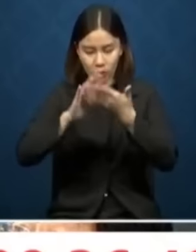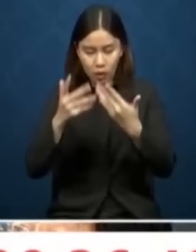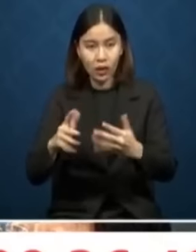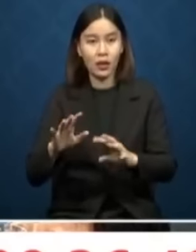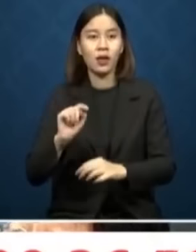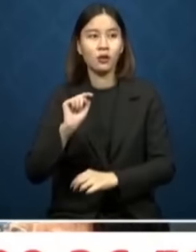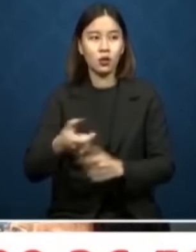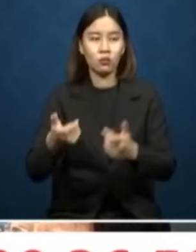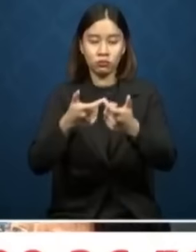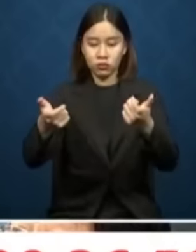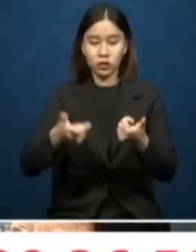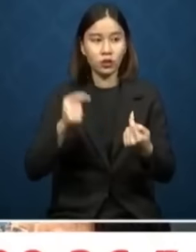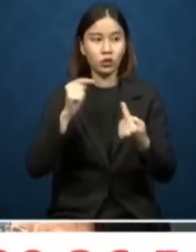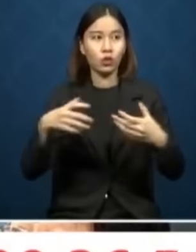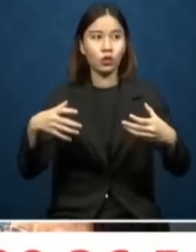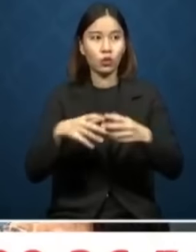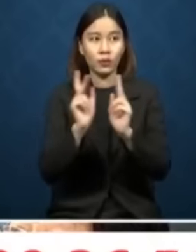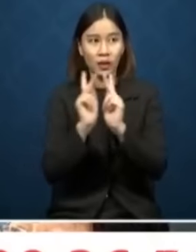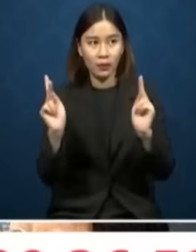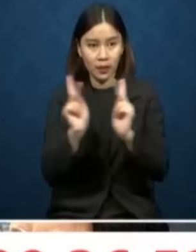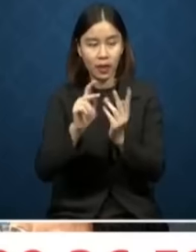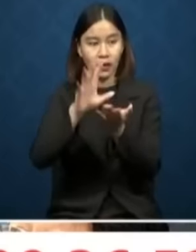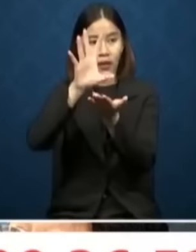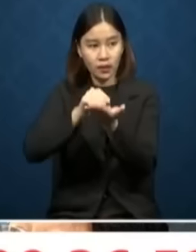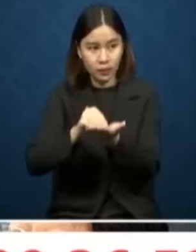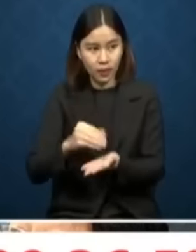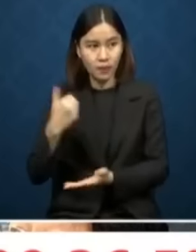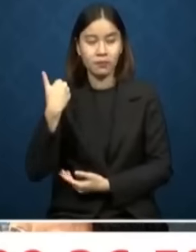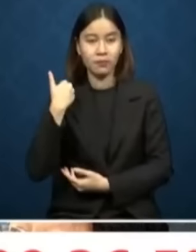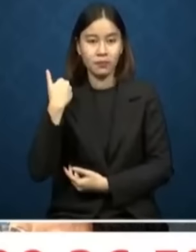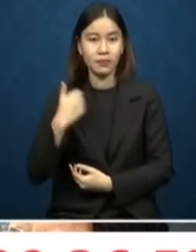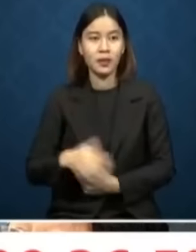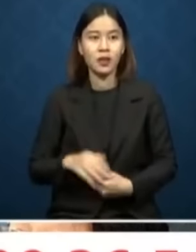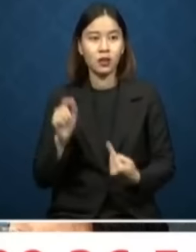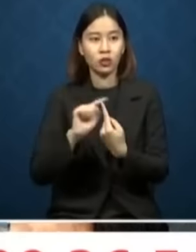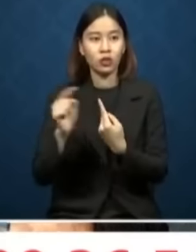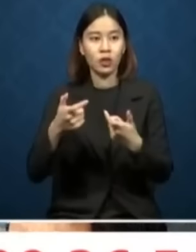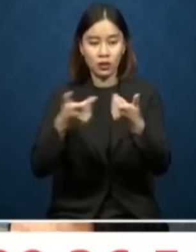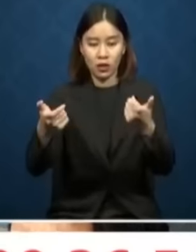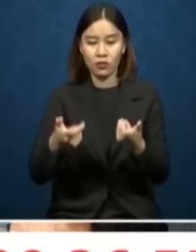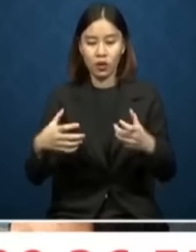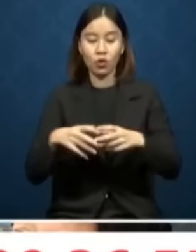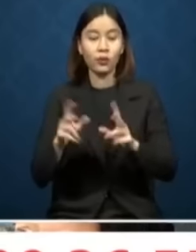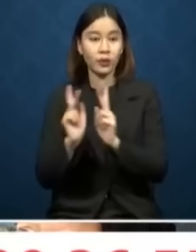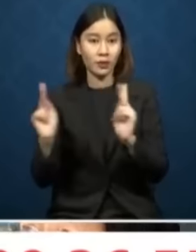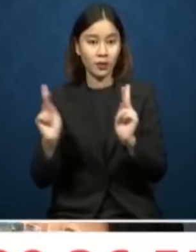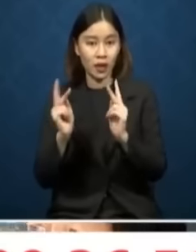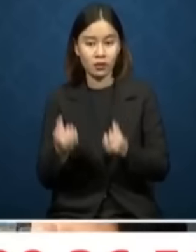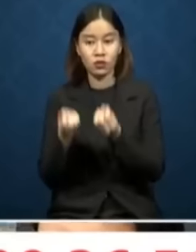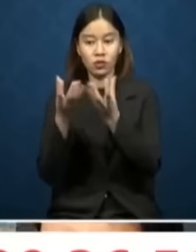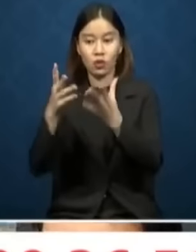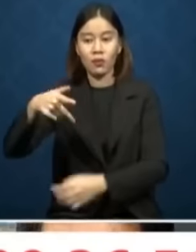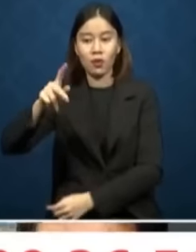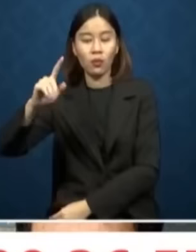อันนี้เป็นรายงานของคณะกรรมการที่ได้บันทึกไว้ในรายงานของกรรมการที่ส่งให้ปปช.